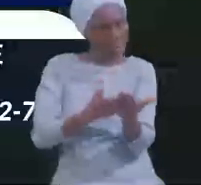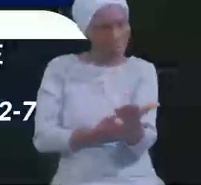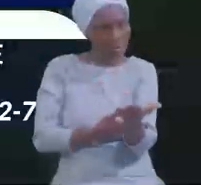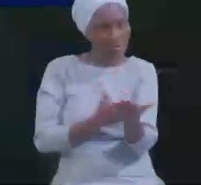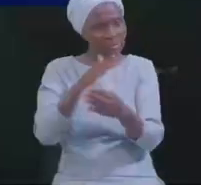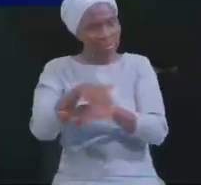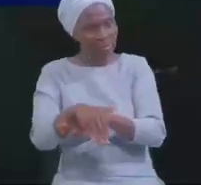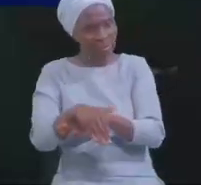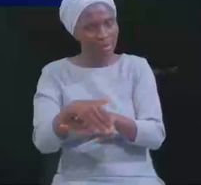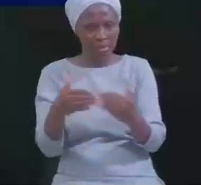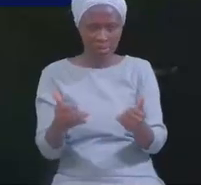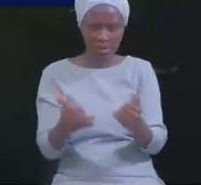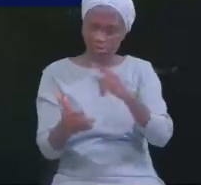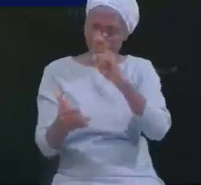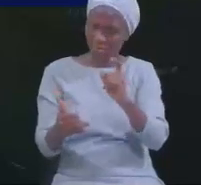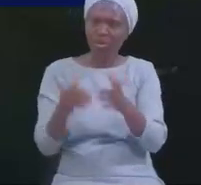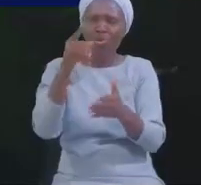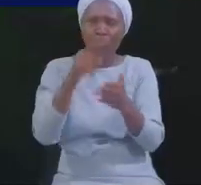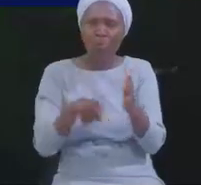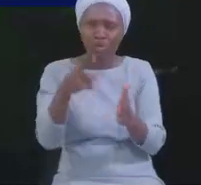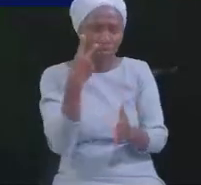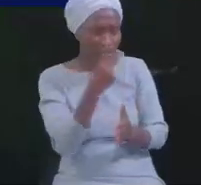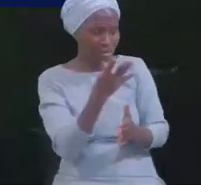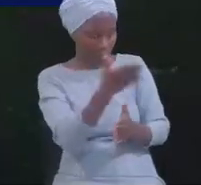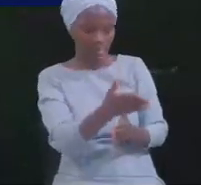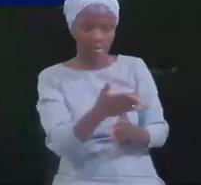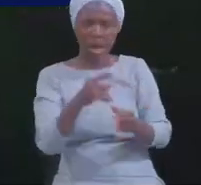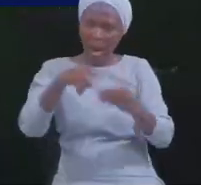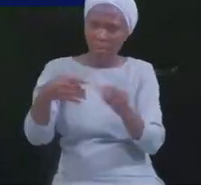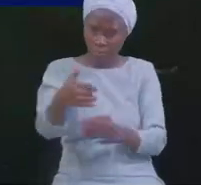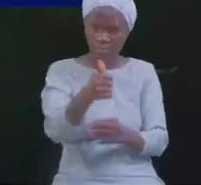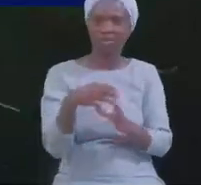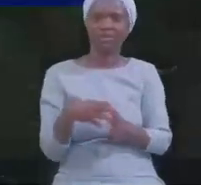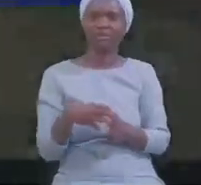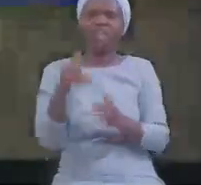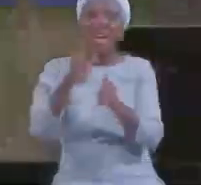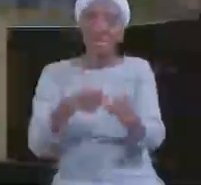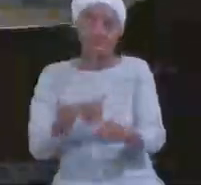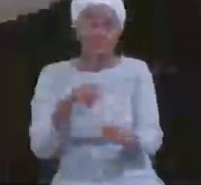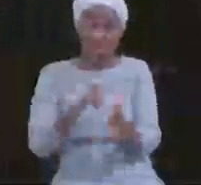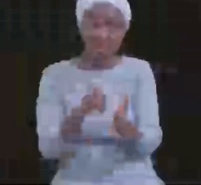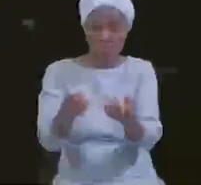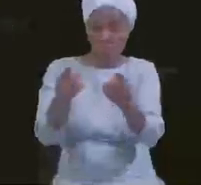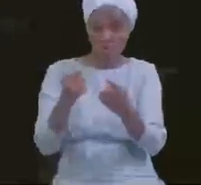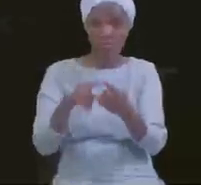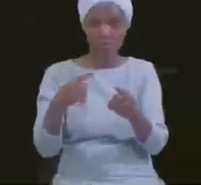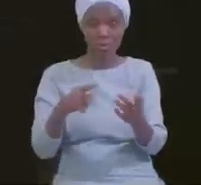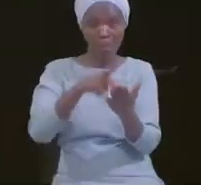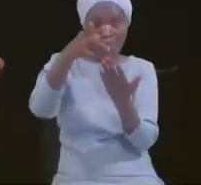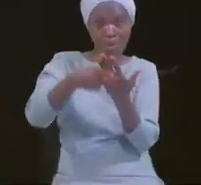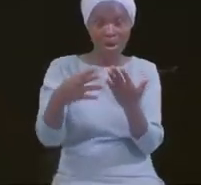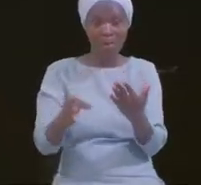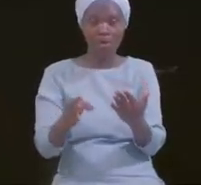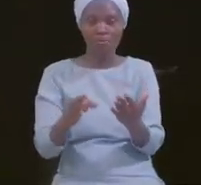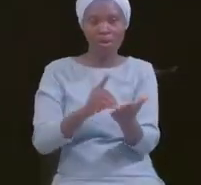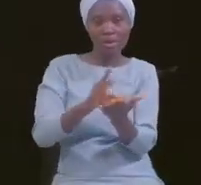de toi-même au sujet de la parole? Toutes les fois que vous venez à la soirée de prodiges surnaturels,